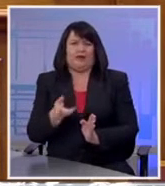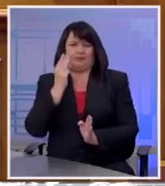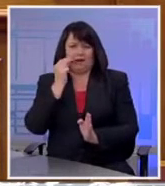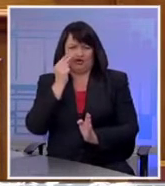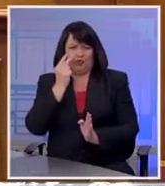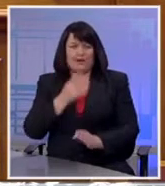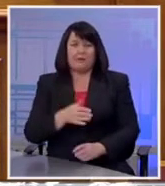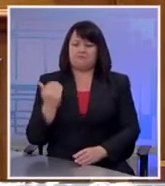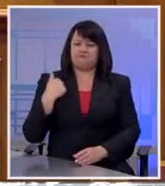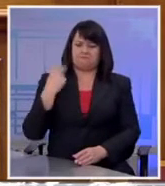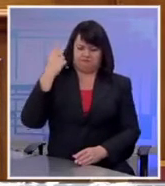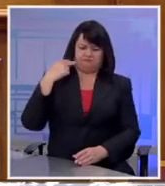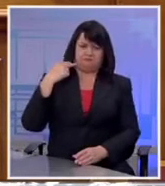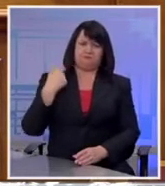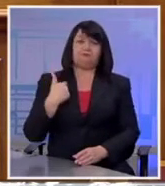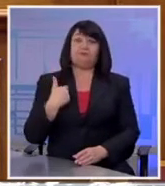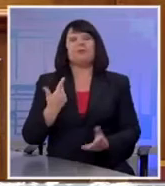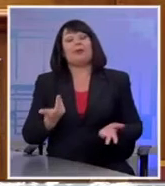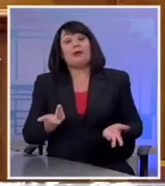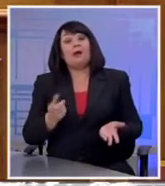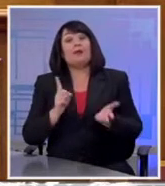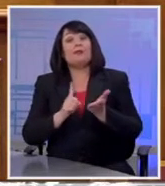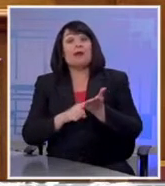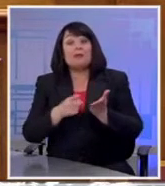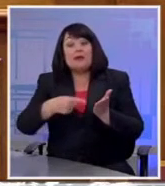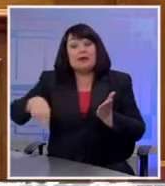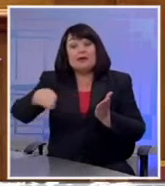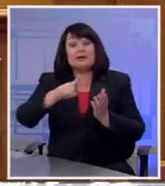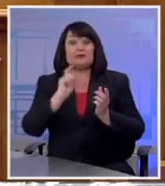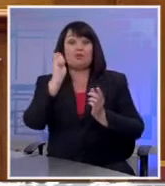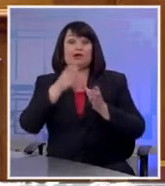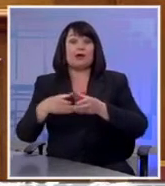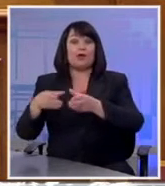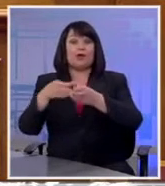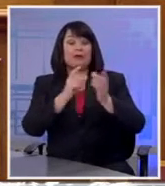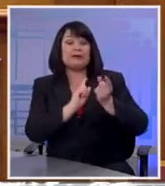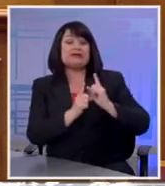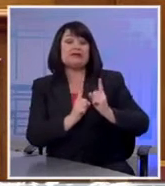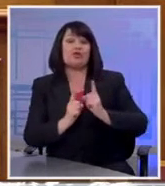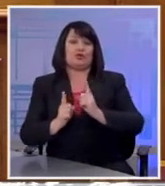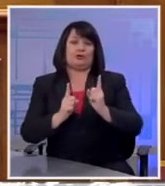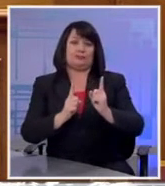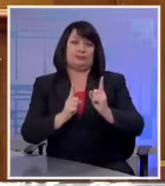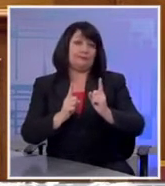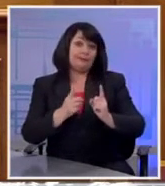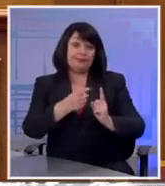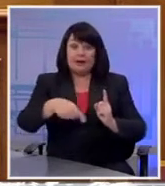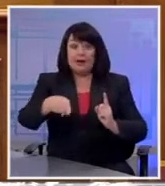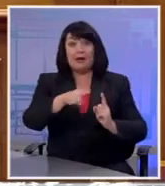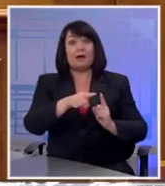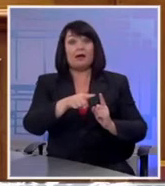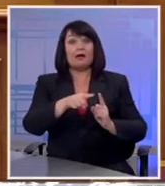Με κοίταξε και μου είπε όμως πρέπει να συνεννοηθείτε τα πολιτικά κόμματα, διότι οι άλλοι έχουν δεχθεί το